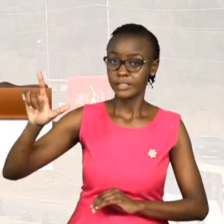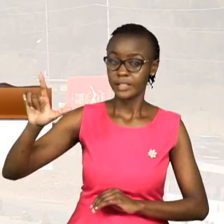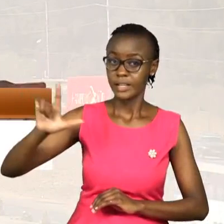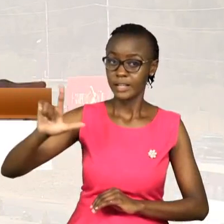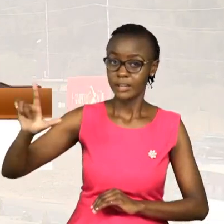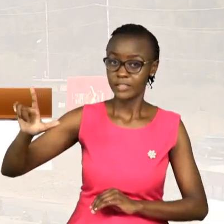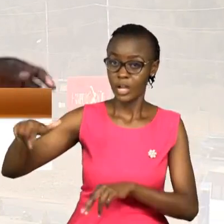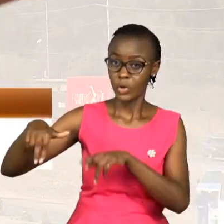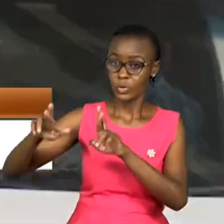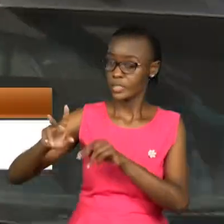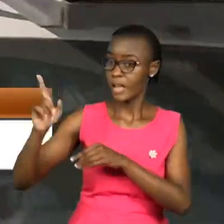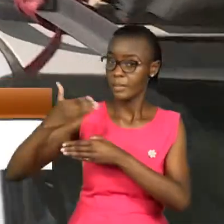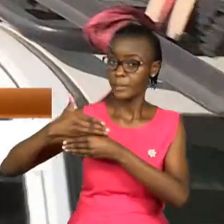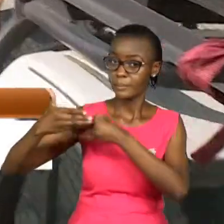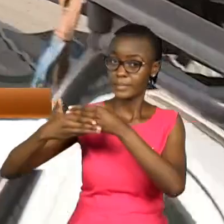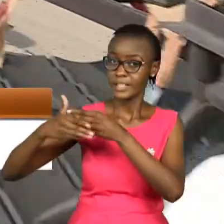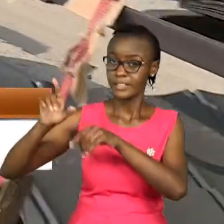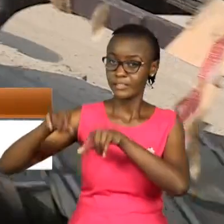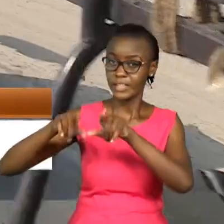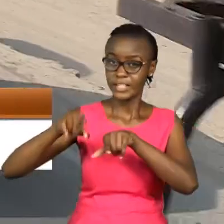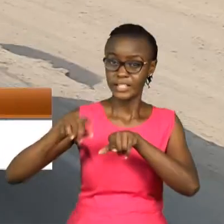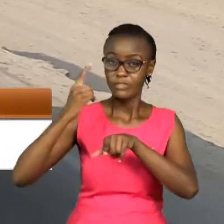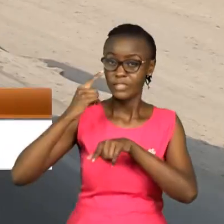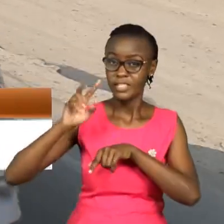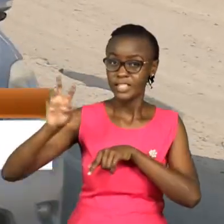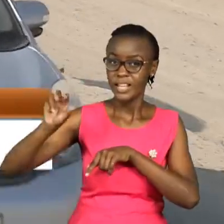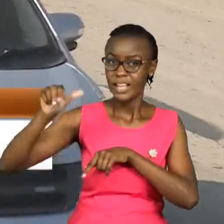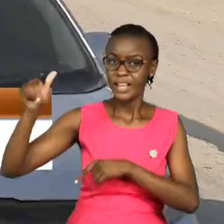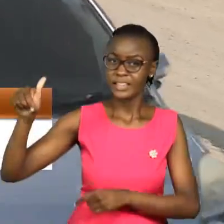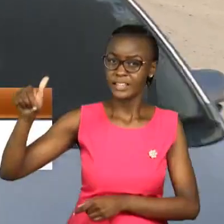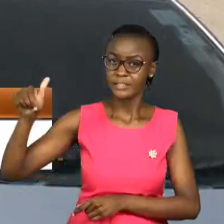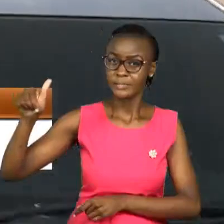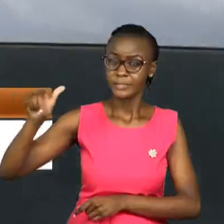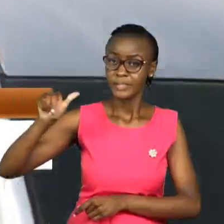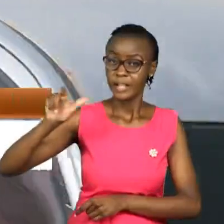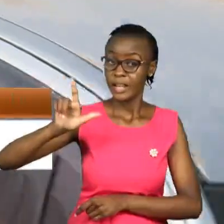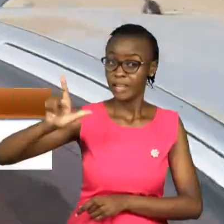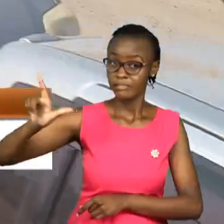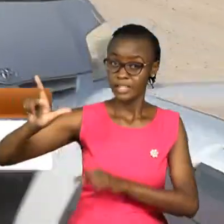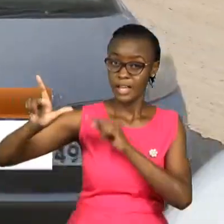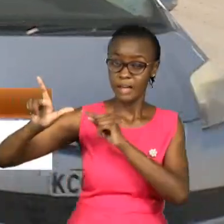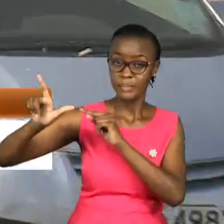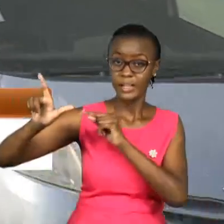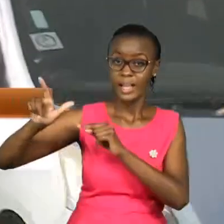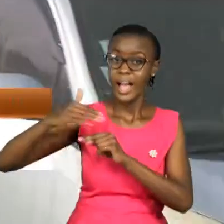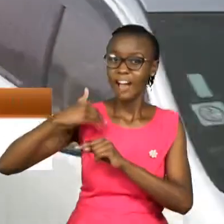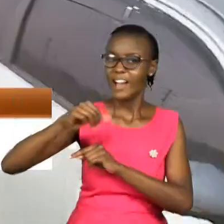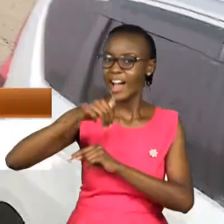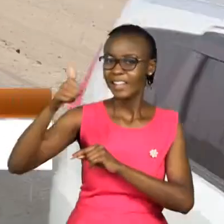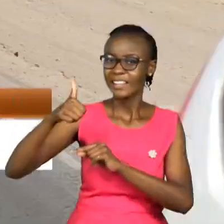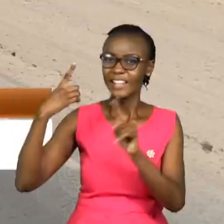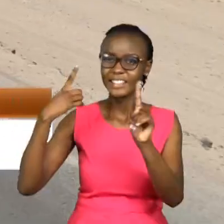zimeweza kubuniwa ni uhili msongamano wa magari hasa. Ukiangalia upande wangu wa kushoto, kunayo barabara mbadala ambayo